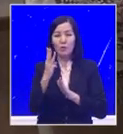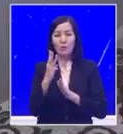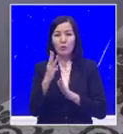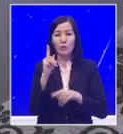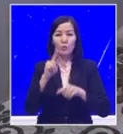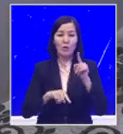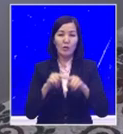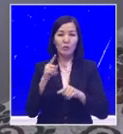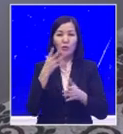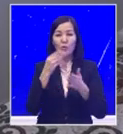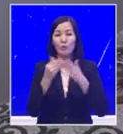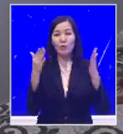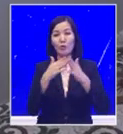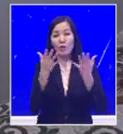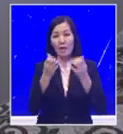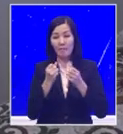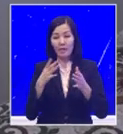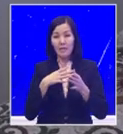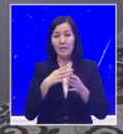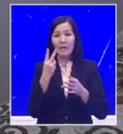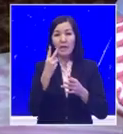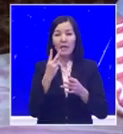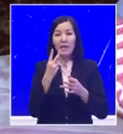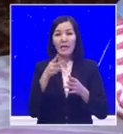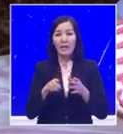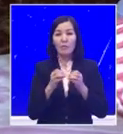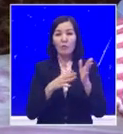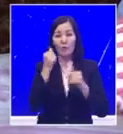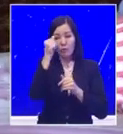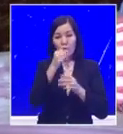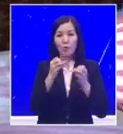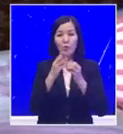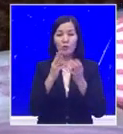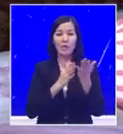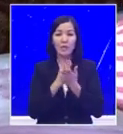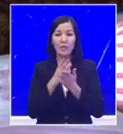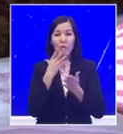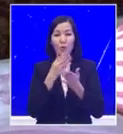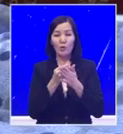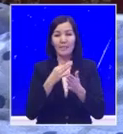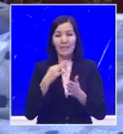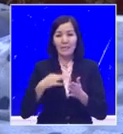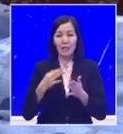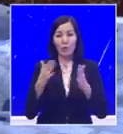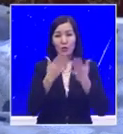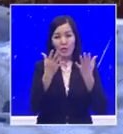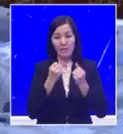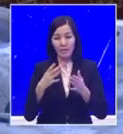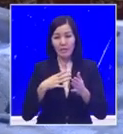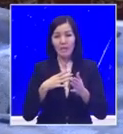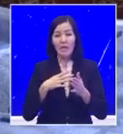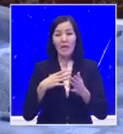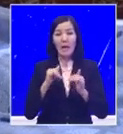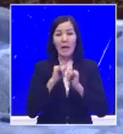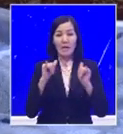туған туыстары өз үйлеріне алып кеткен. Ал 2019 жылы 13 ардагерді ұлдары өз қарауын алыпты. Бұл көрсеткіште жыл сайын